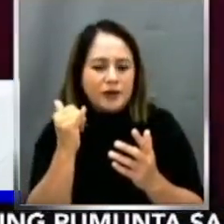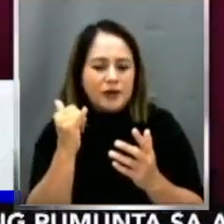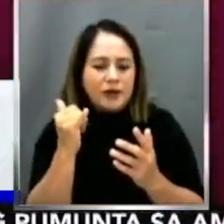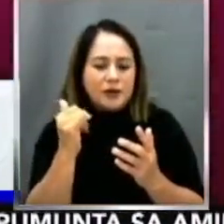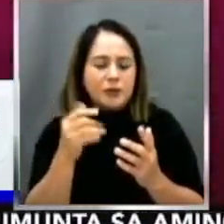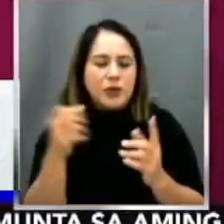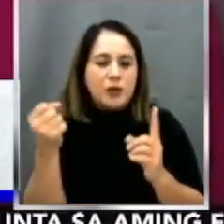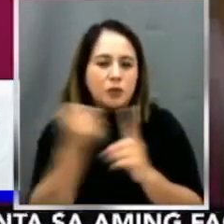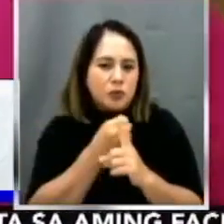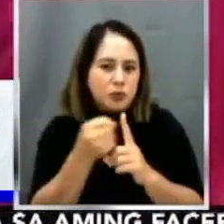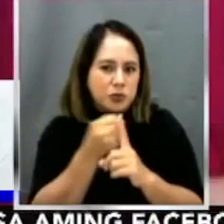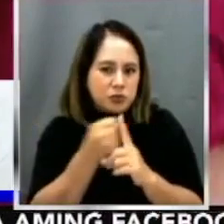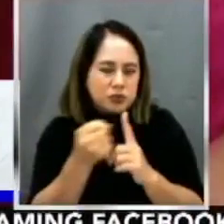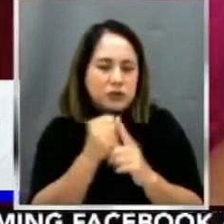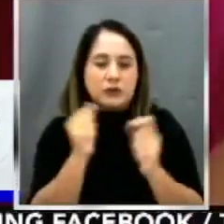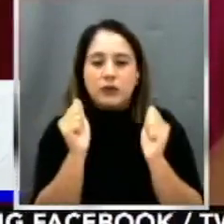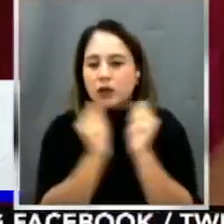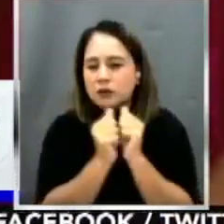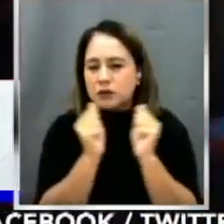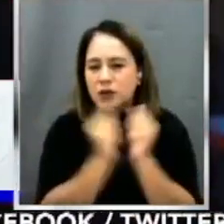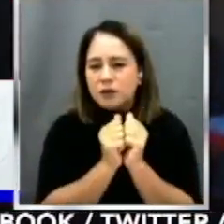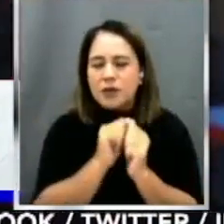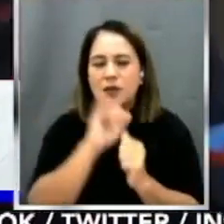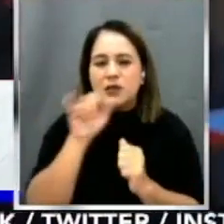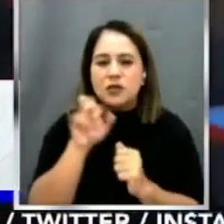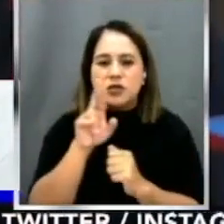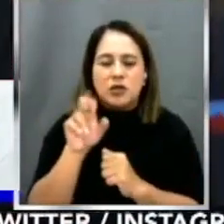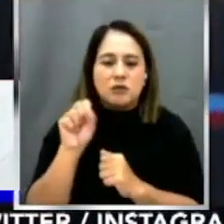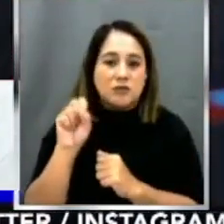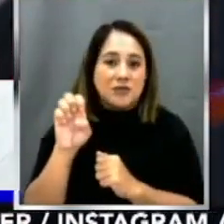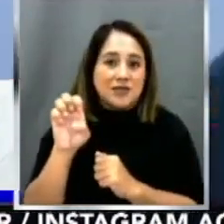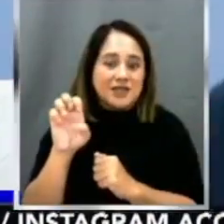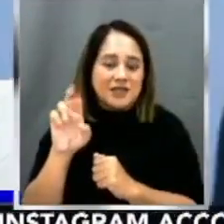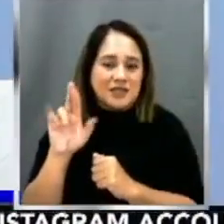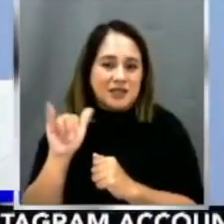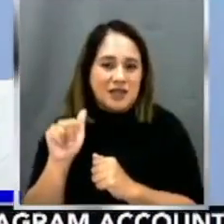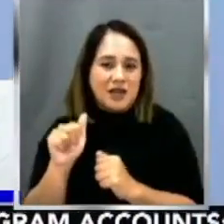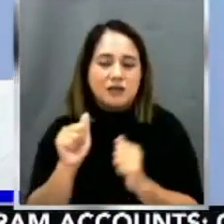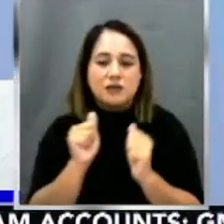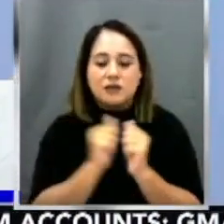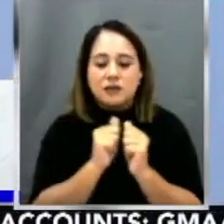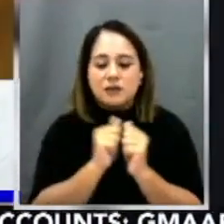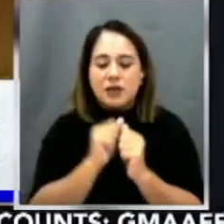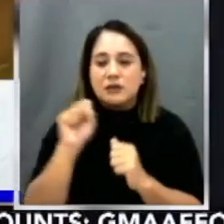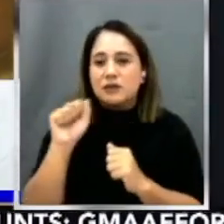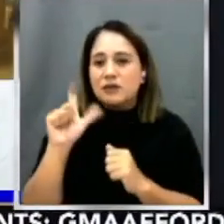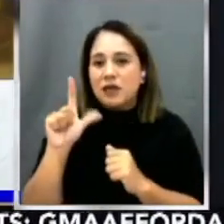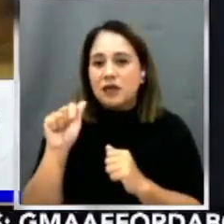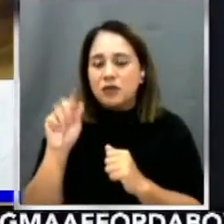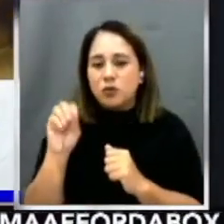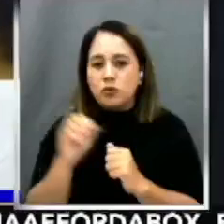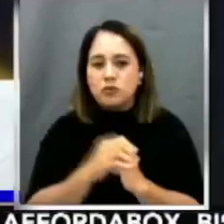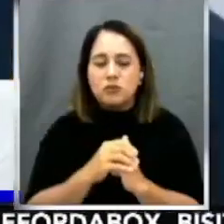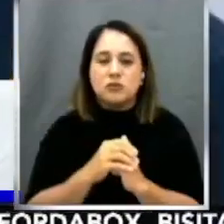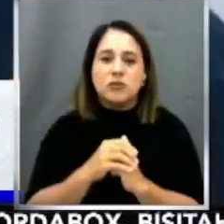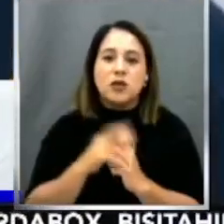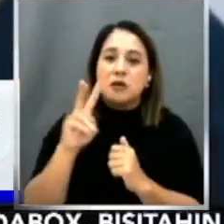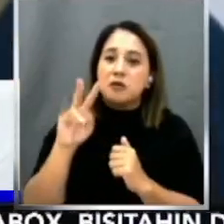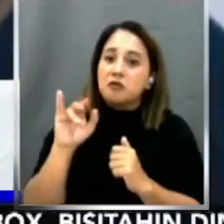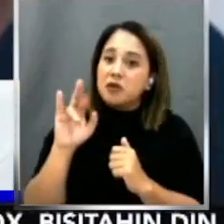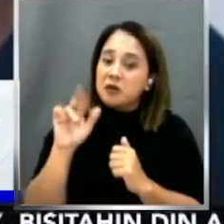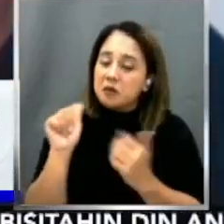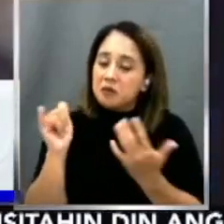siya. Kasama niya sina J. Arcilia, Anthony Rosaldo, Kirst Biray, Erin Ocampo at